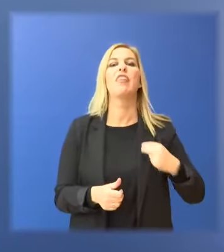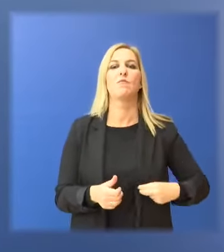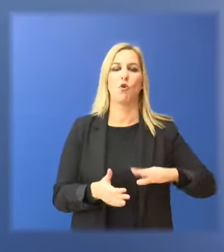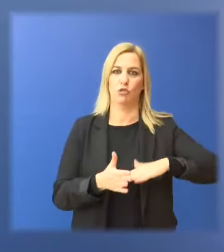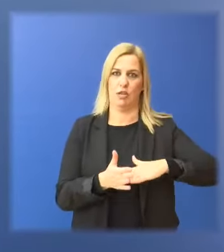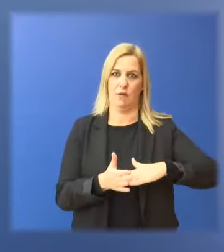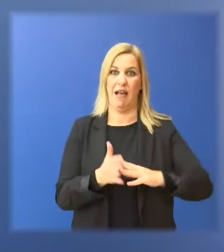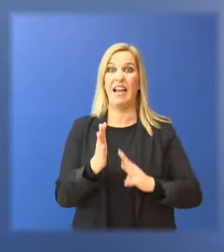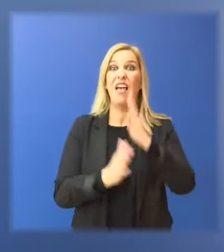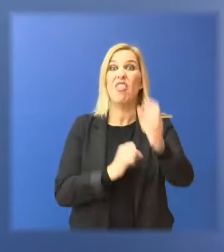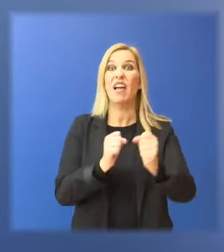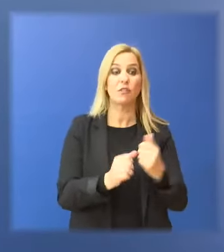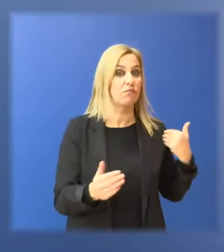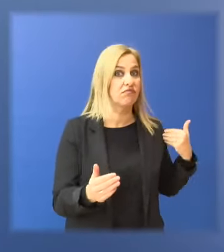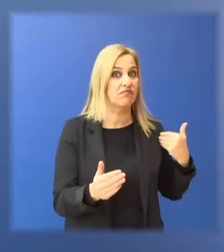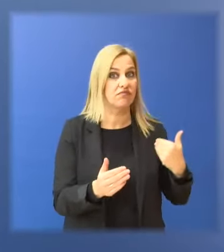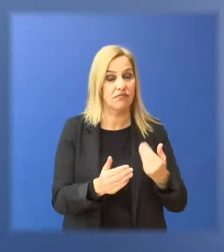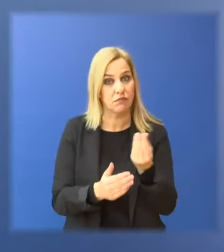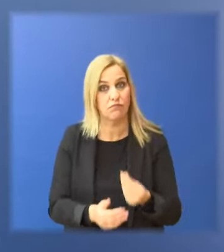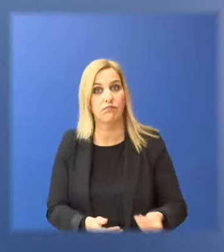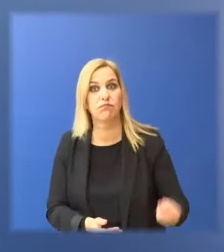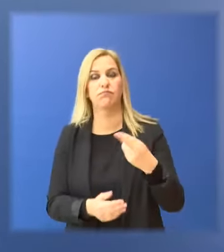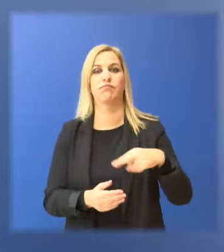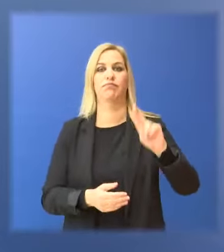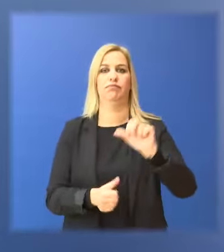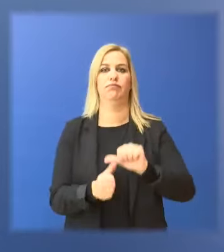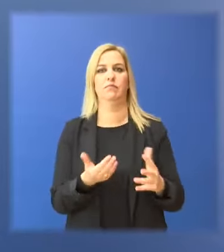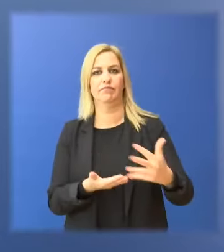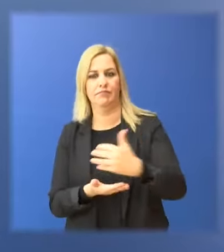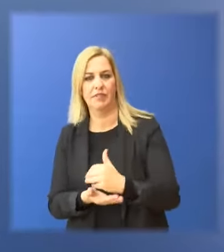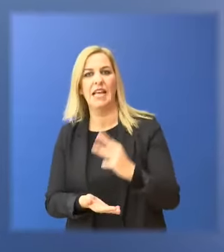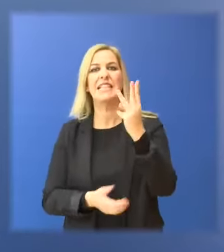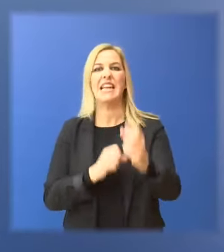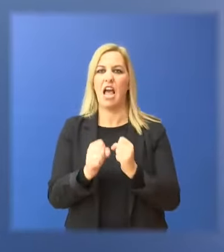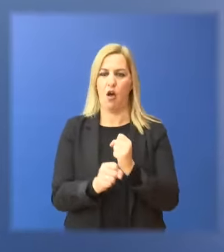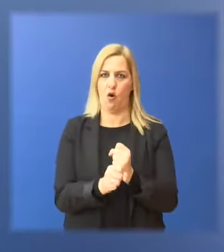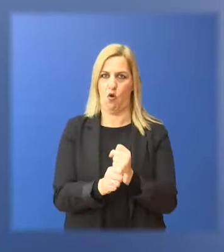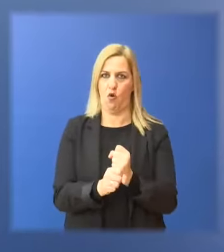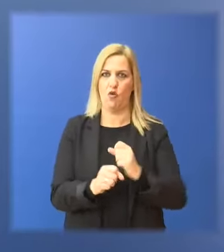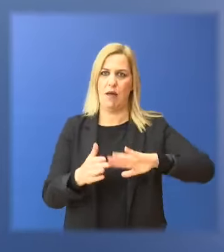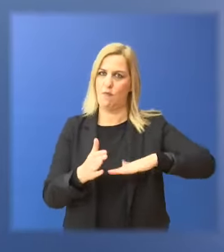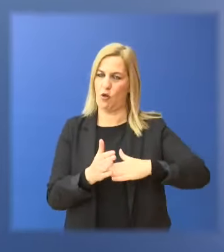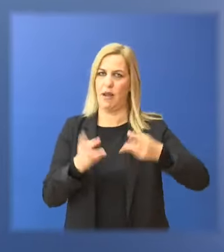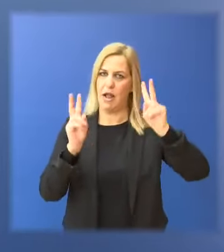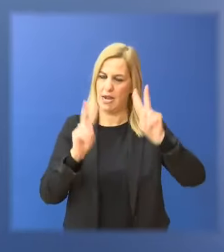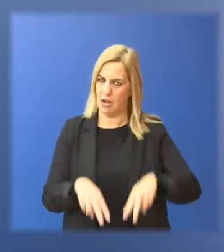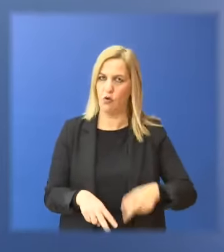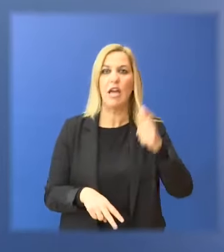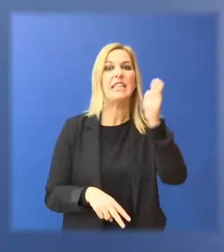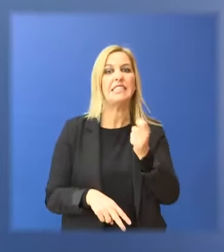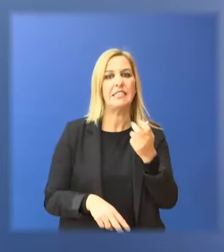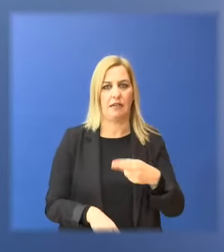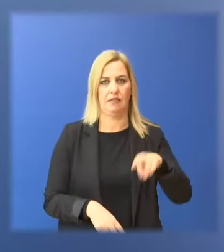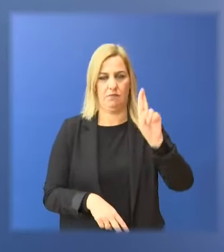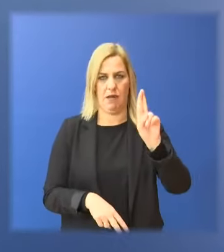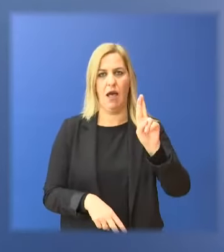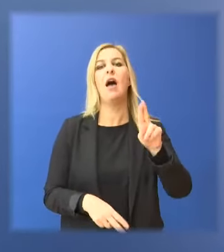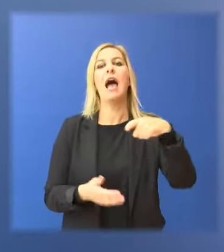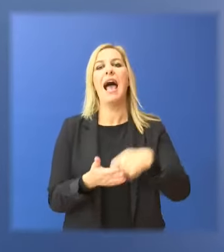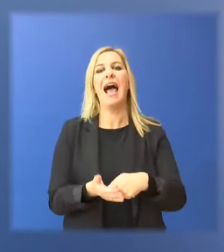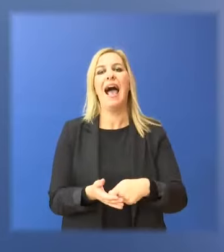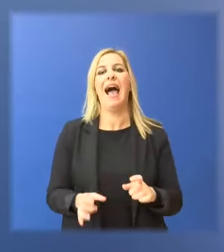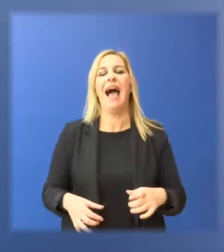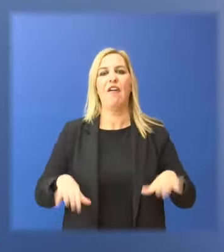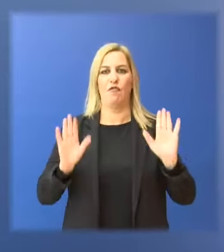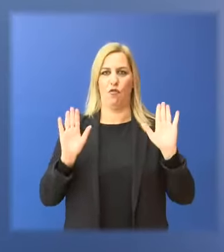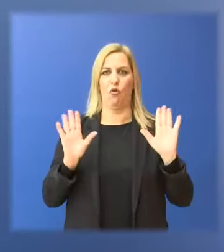υπαλλήλων μετά από 14 χρόνια, ξεπάγωσαν οι τριετίες στον ιδιωτικό τομέα, αυξήθηκαν οι συντάξεις, αυξήθηκε το αφορολόγητο κατά 1000 ευρώ για